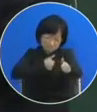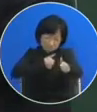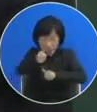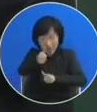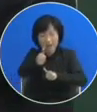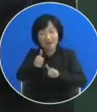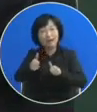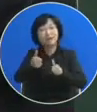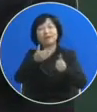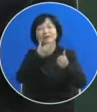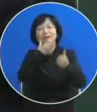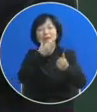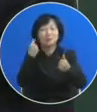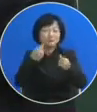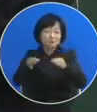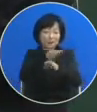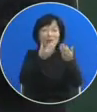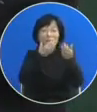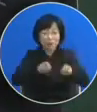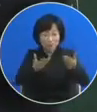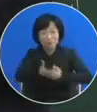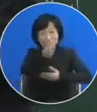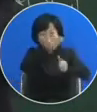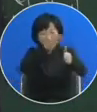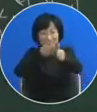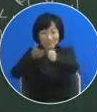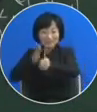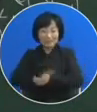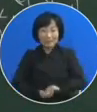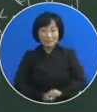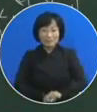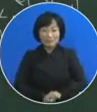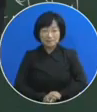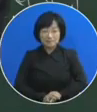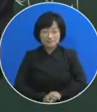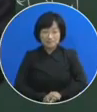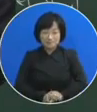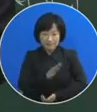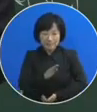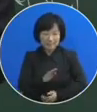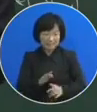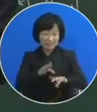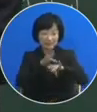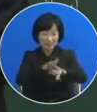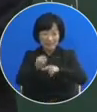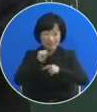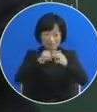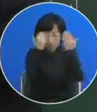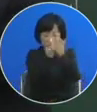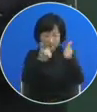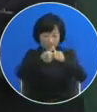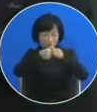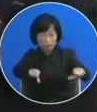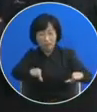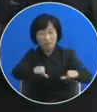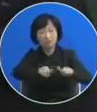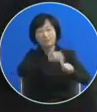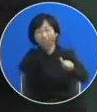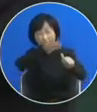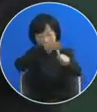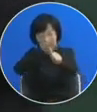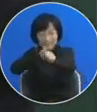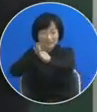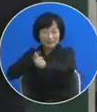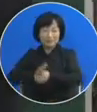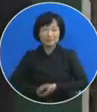changing all the forces of darkness and economy in the world. 이제 생을 걸고 가난, 흑암 경제 다 무너뜨리라. And now stake your life and break down poverty as well as